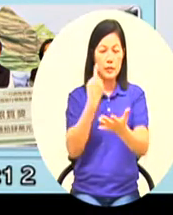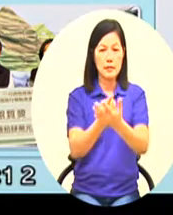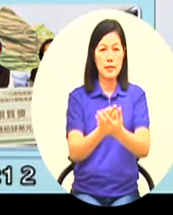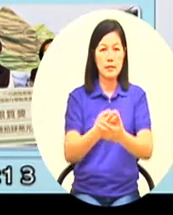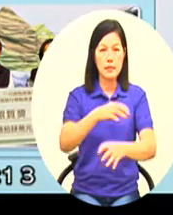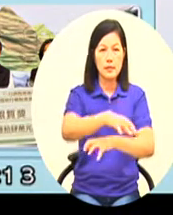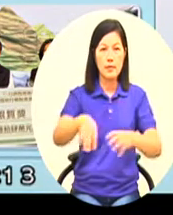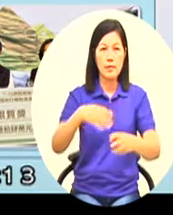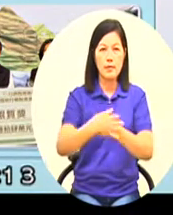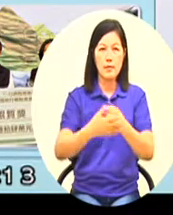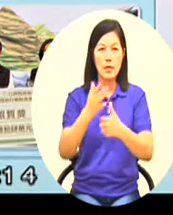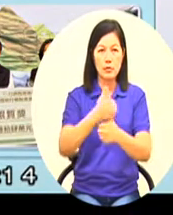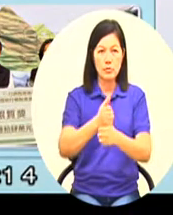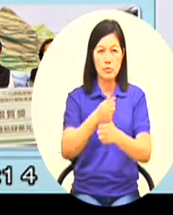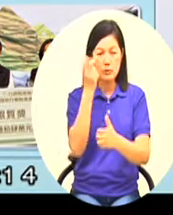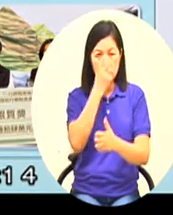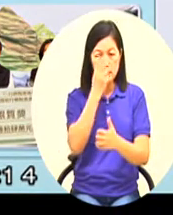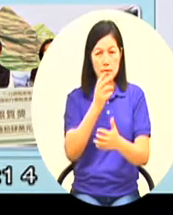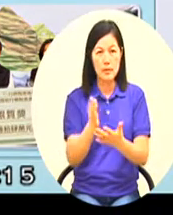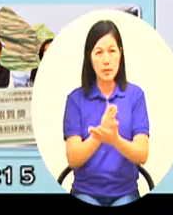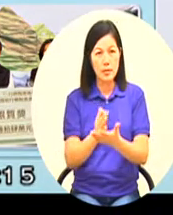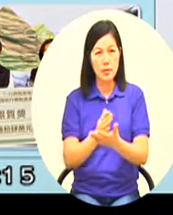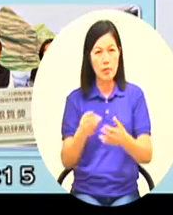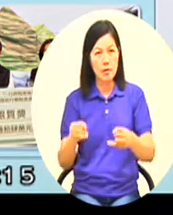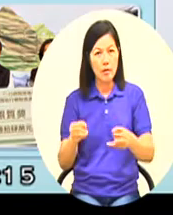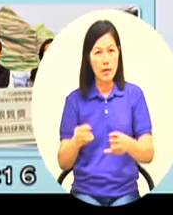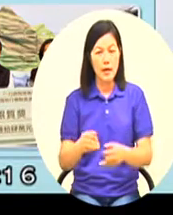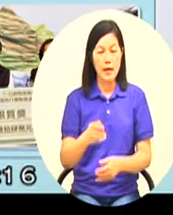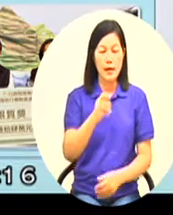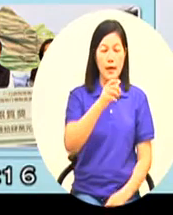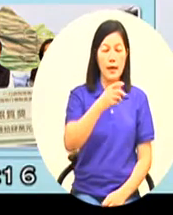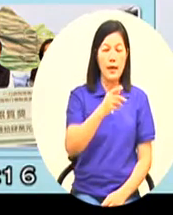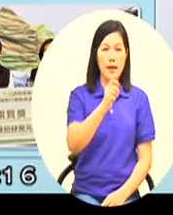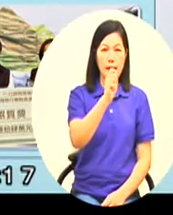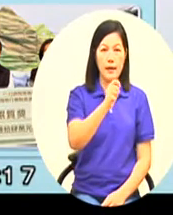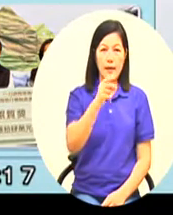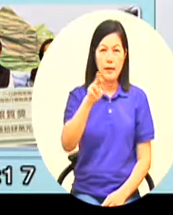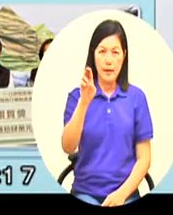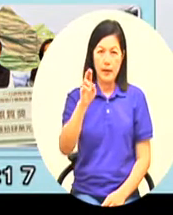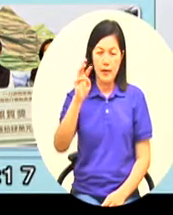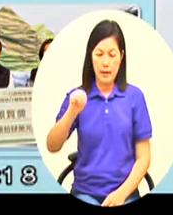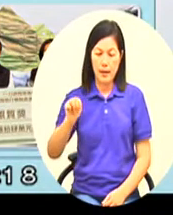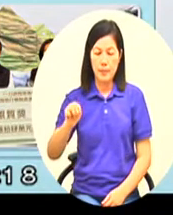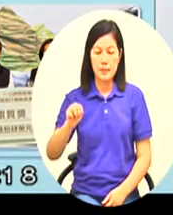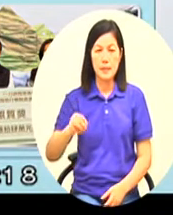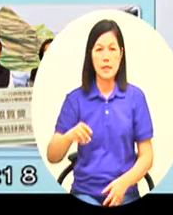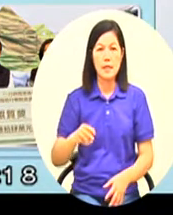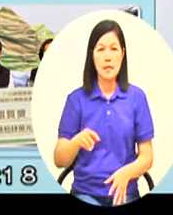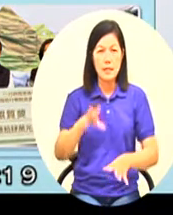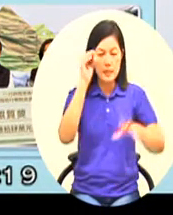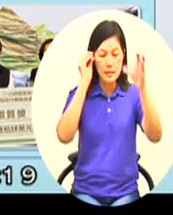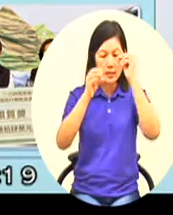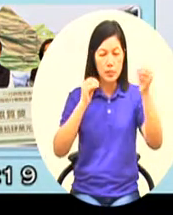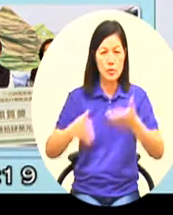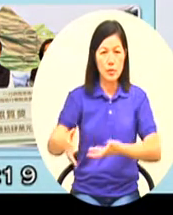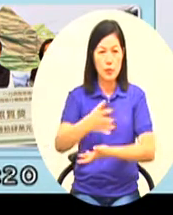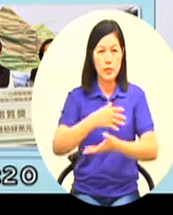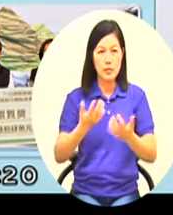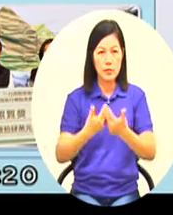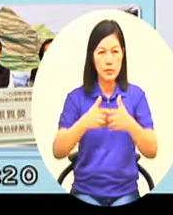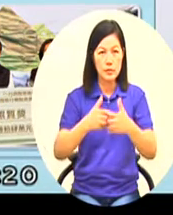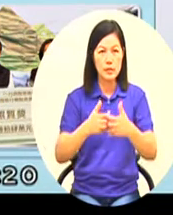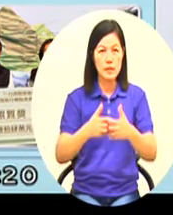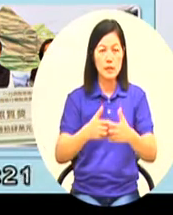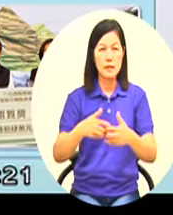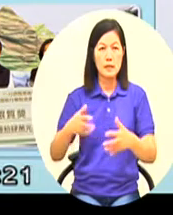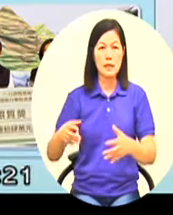源回收的一个考核，我们提出了 ARM 的自动资源回收机跟与企业合作的计划，回收